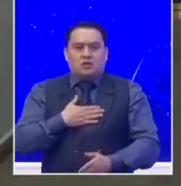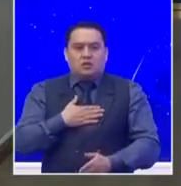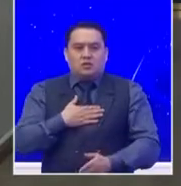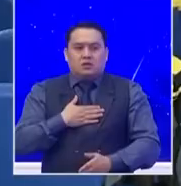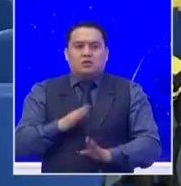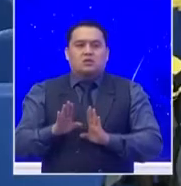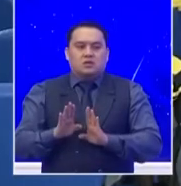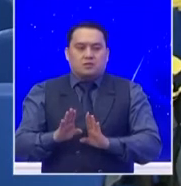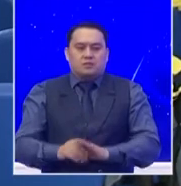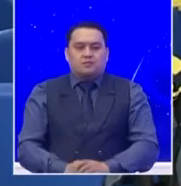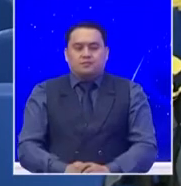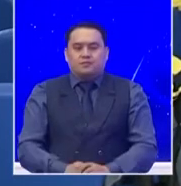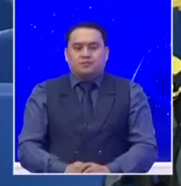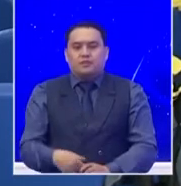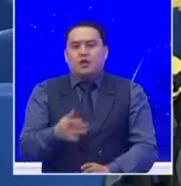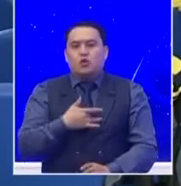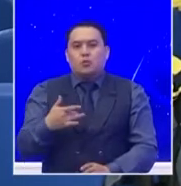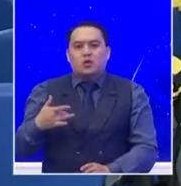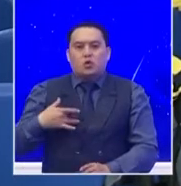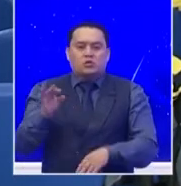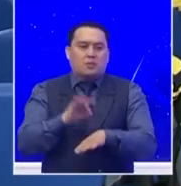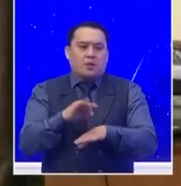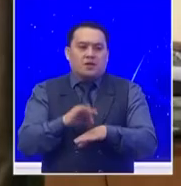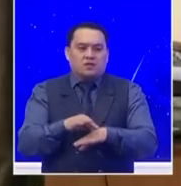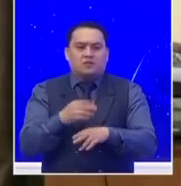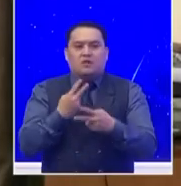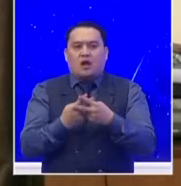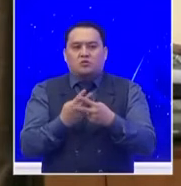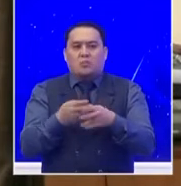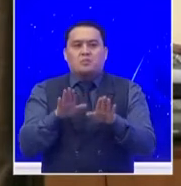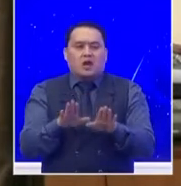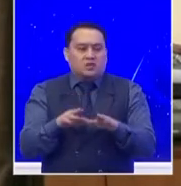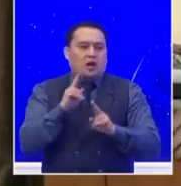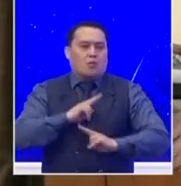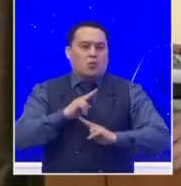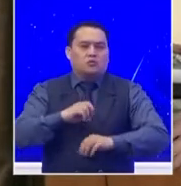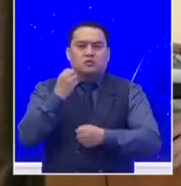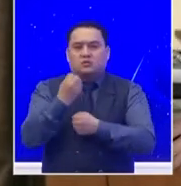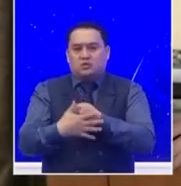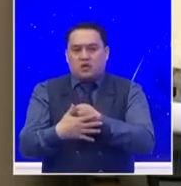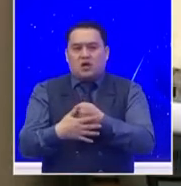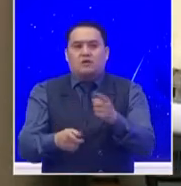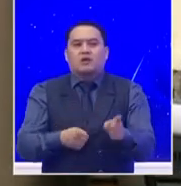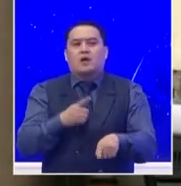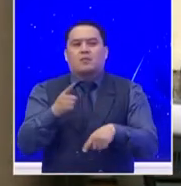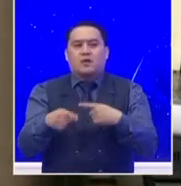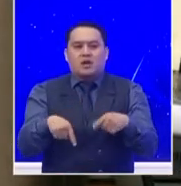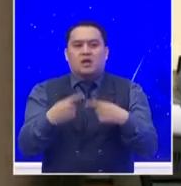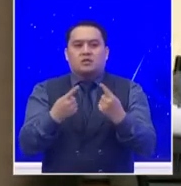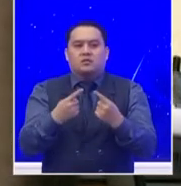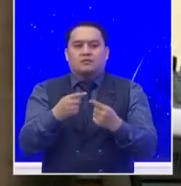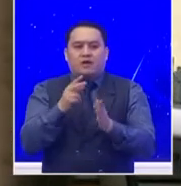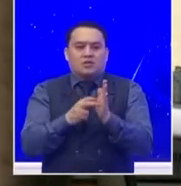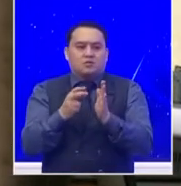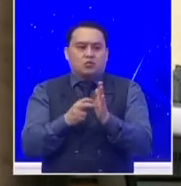зам. Туберкулез считается болезнью бездомных и заключенных. За все время работы центра реабилитацию прошли свыше 800